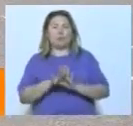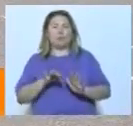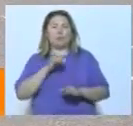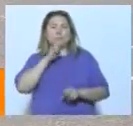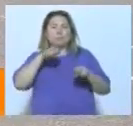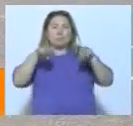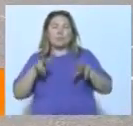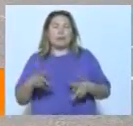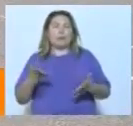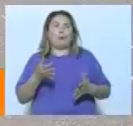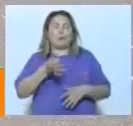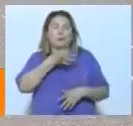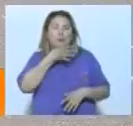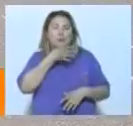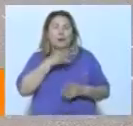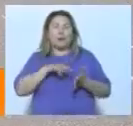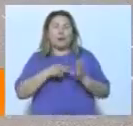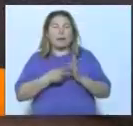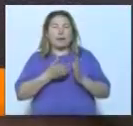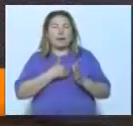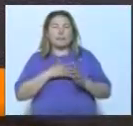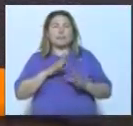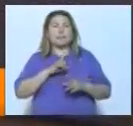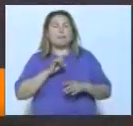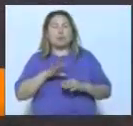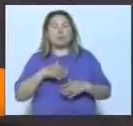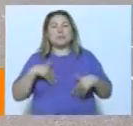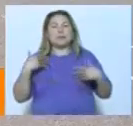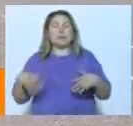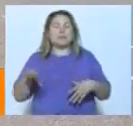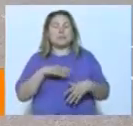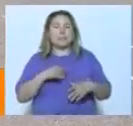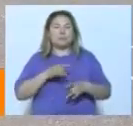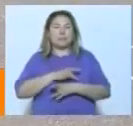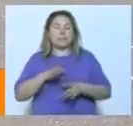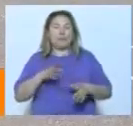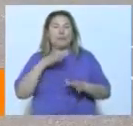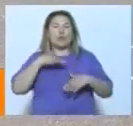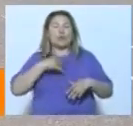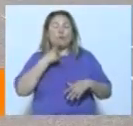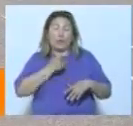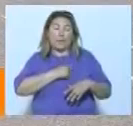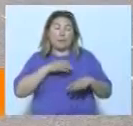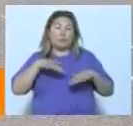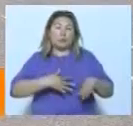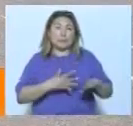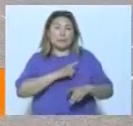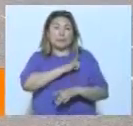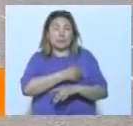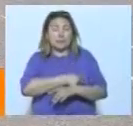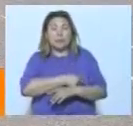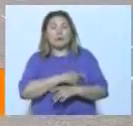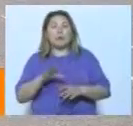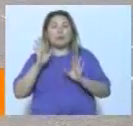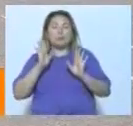профессии, какой именно. Вообще, планировал на замполита. Поздравляю всех с праздником военно-морских сил. Пускай